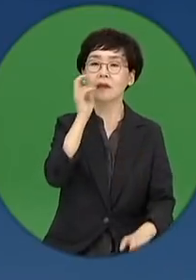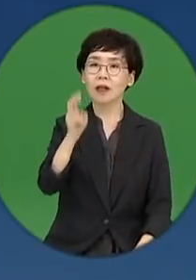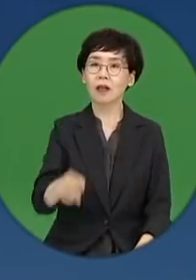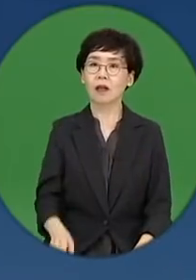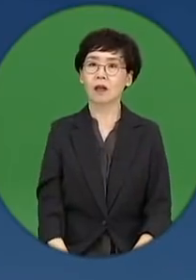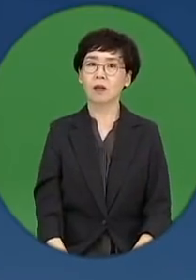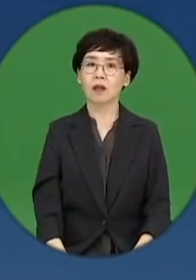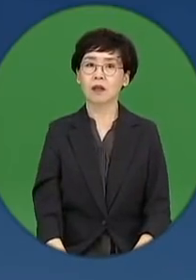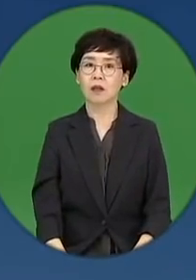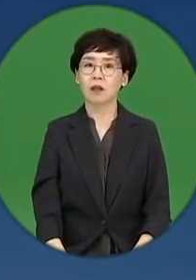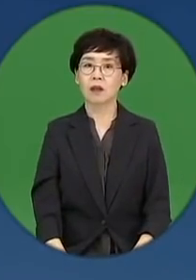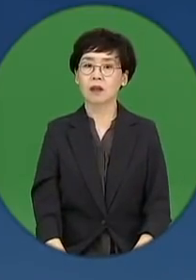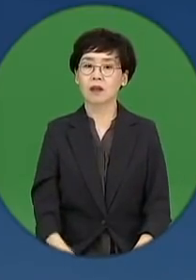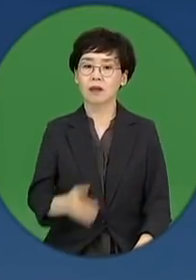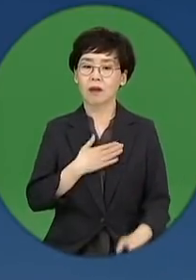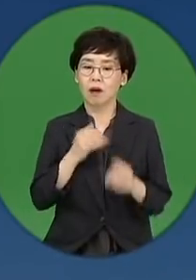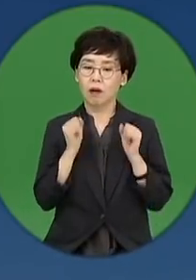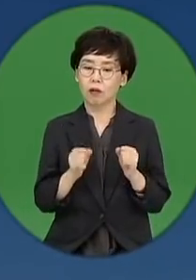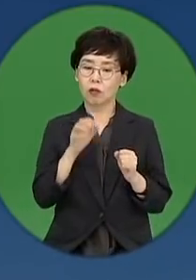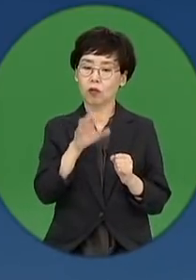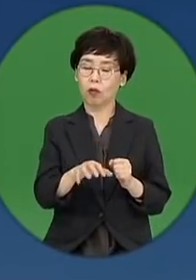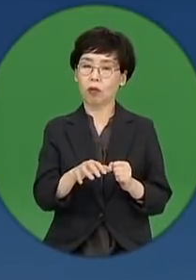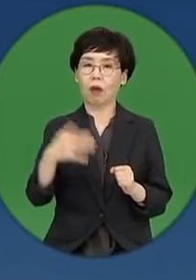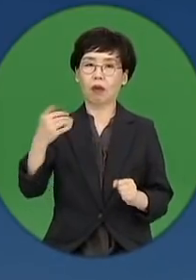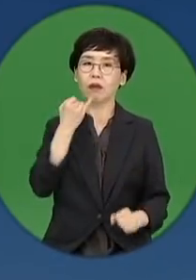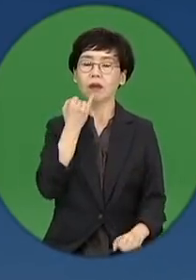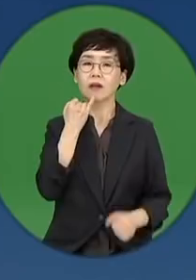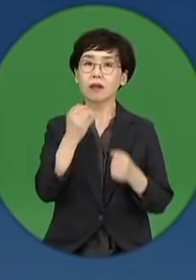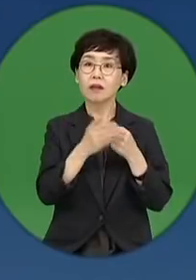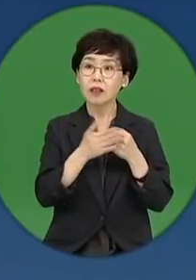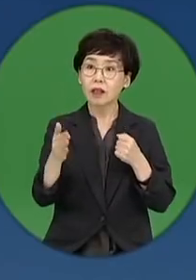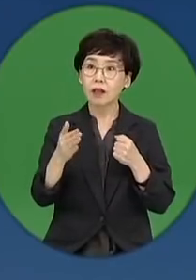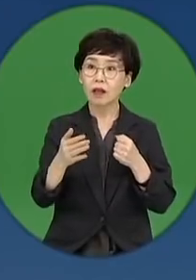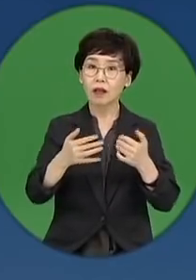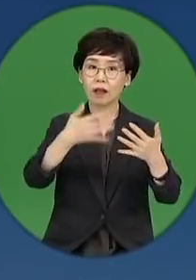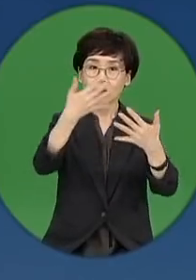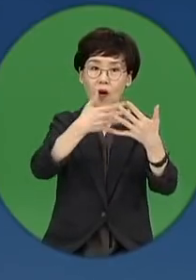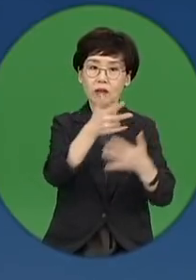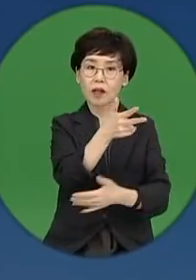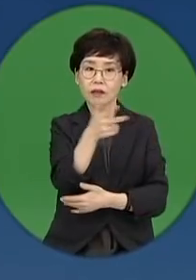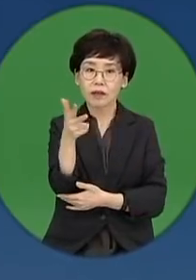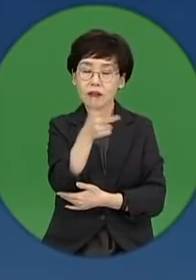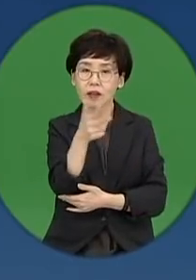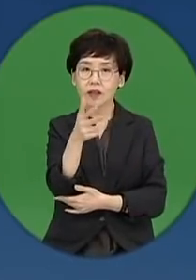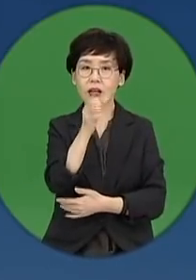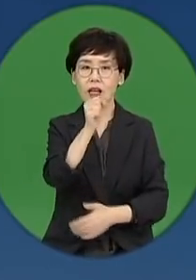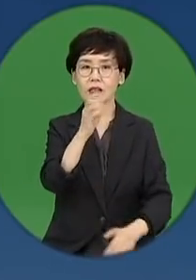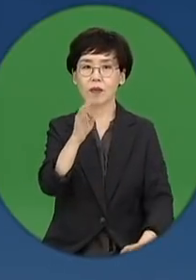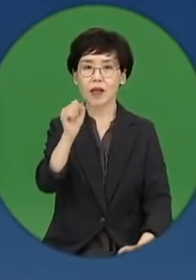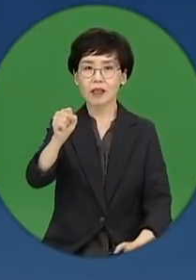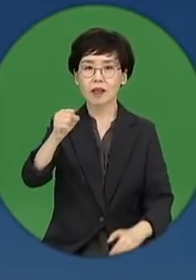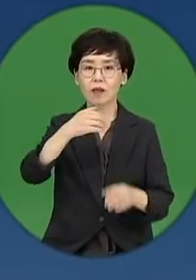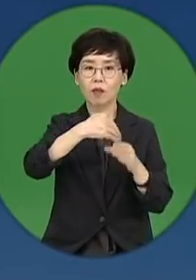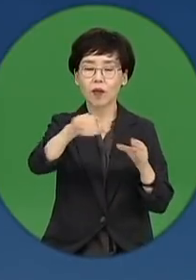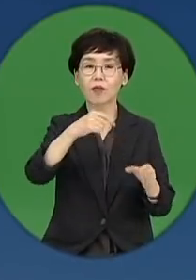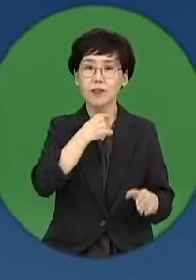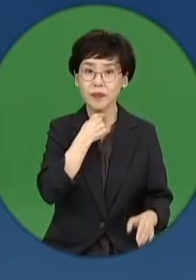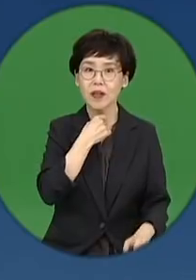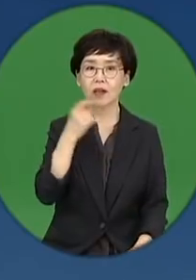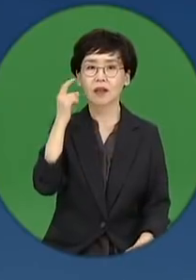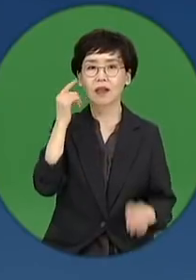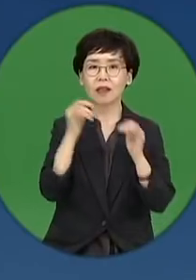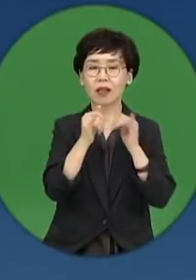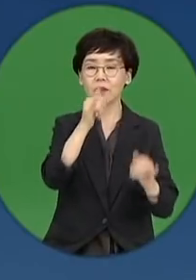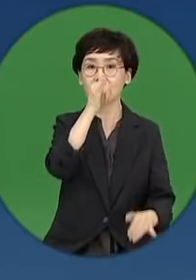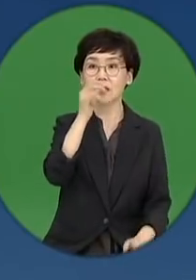아직 내가 있는 곳은 안전하니까 영상을 찍어서 SBS에 한번 보내주셔야겠다, 보내줘야겠다 이렇게 생각하신 분이 있을 텐데